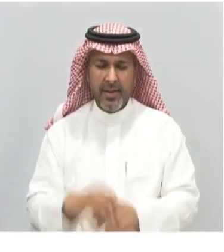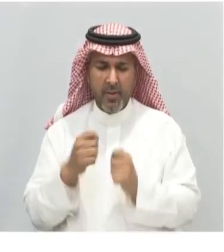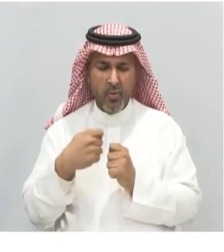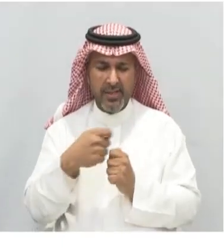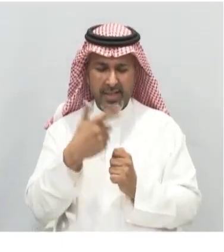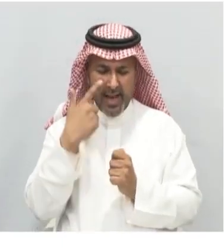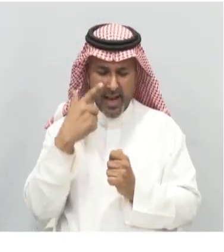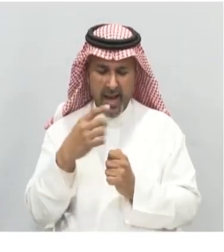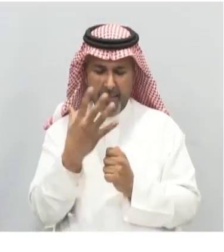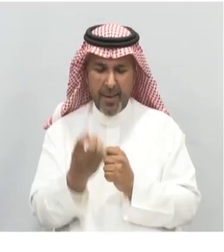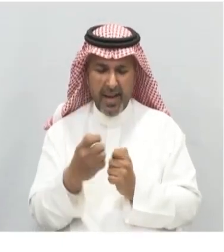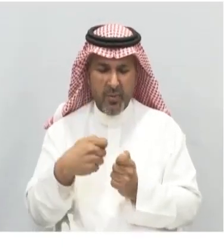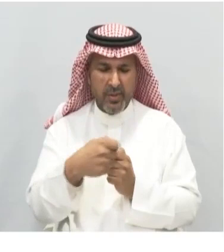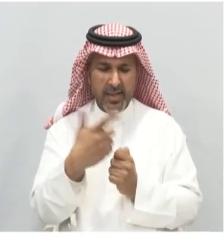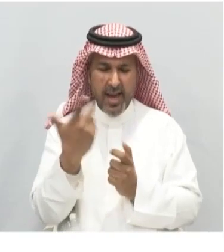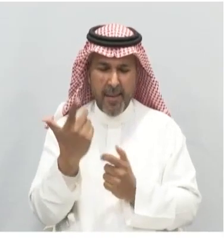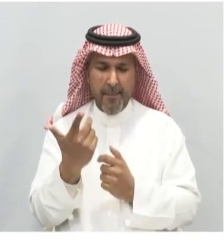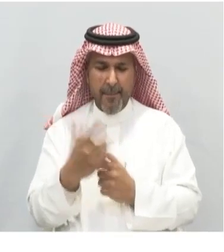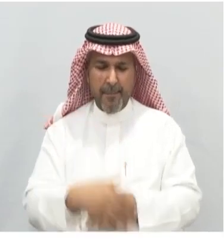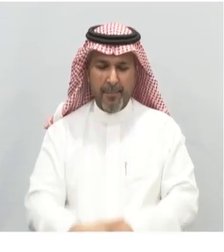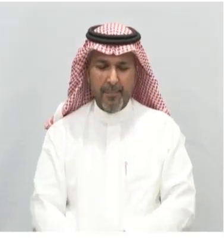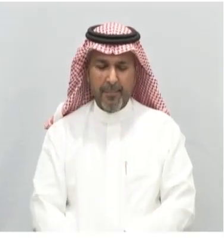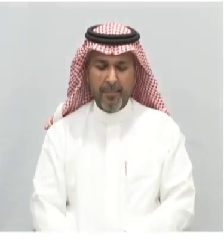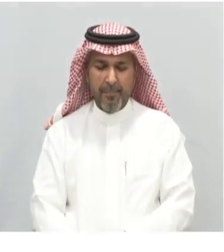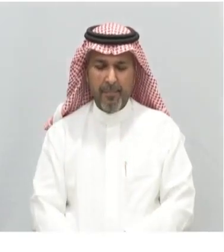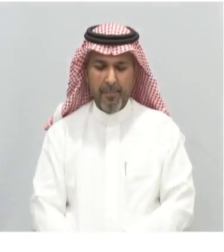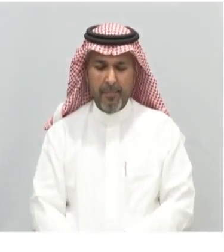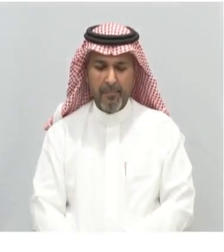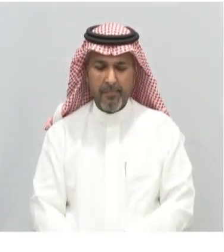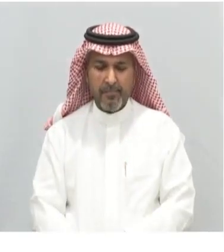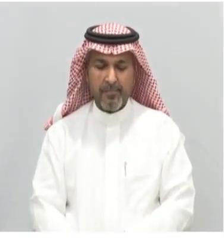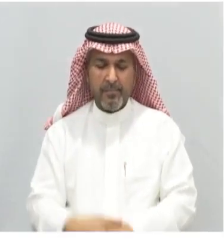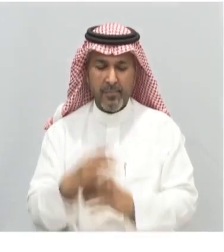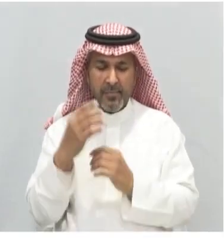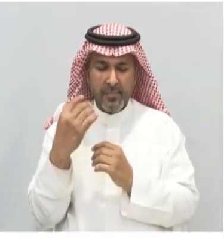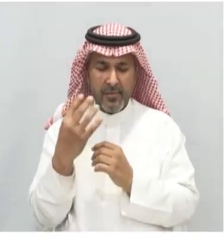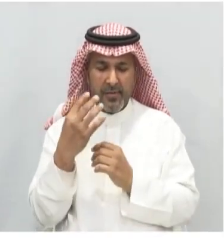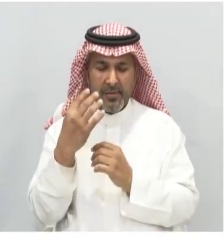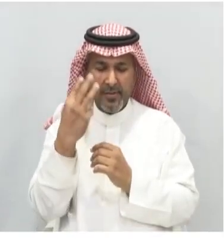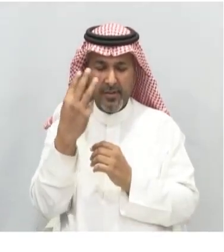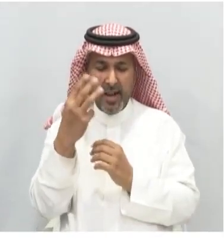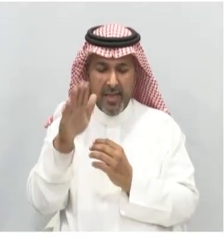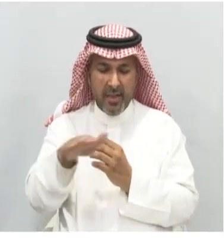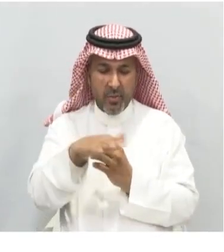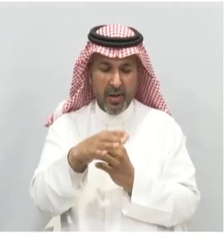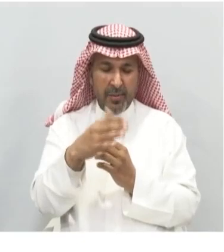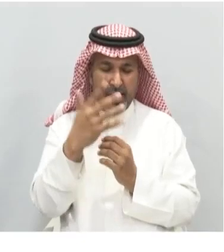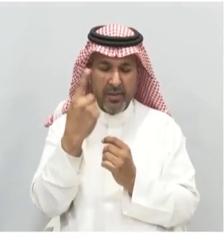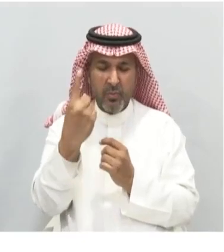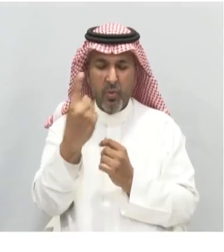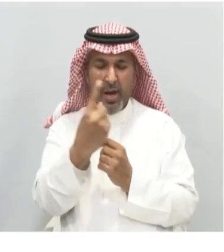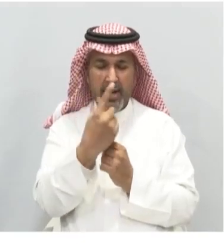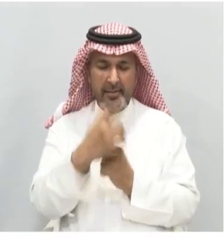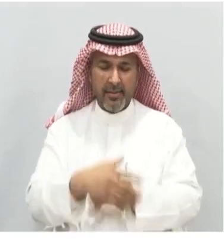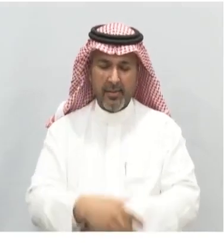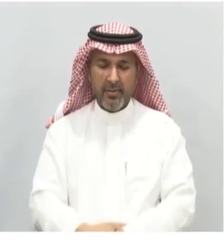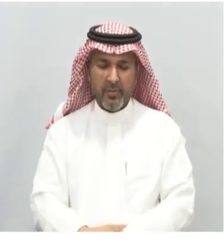التقارير المتبقيه الثلاثه فان ثلاثه طلاب من هؤلاء الاربعه سيكتب تقريرا اضافيا